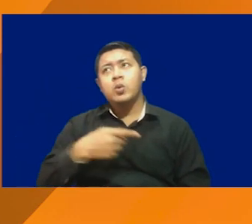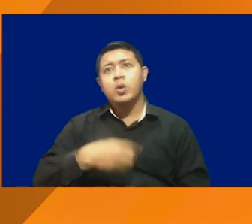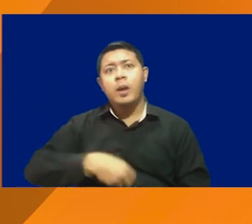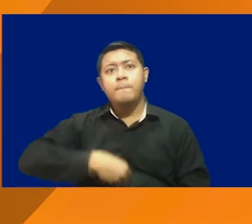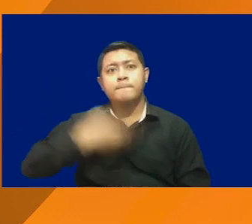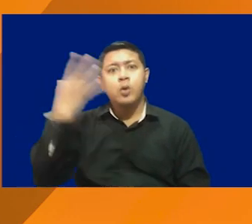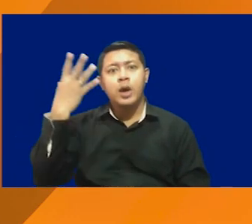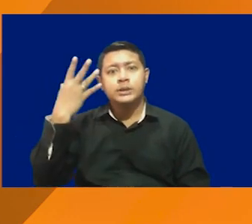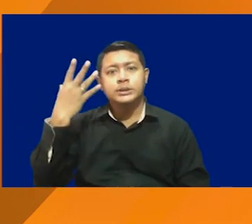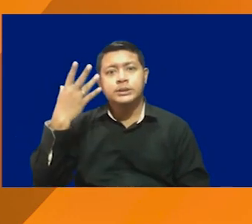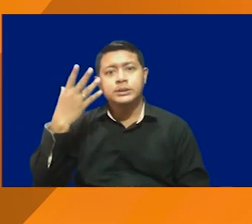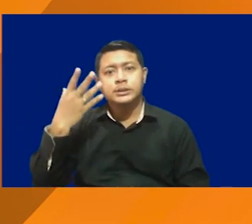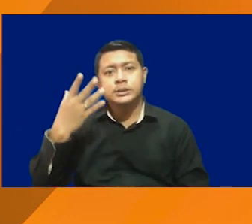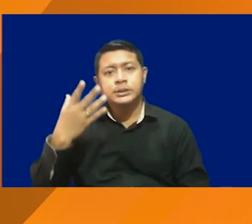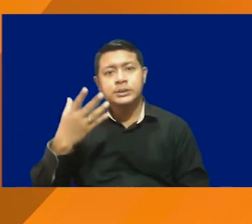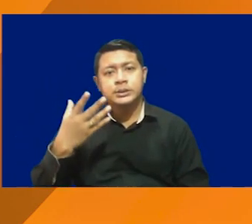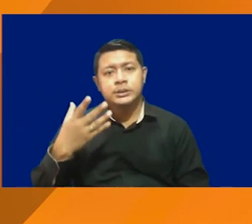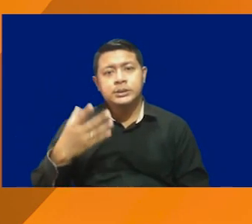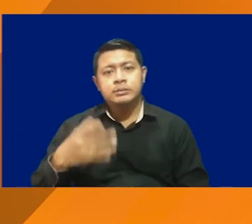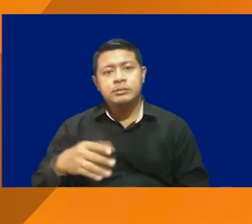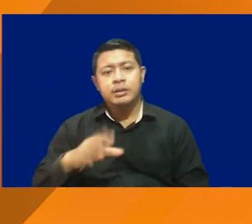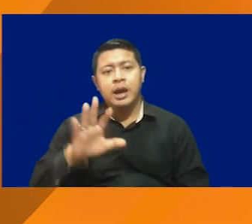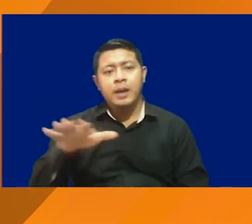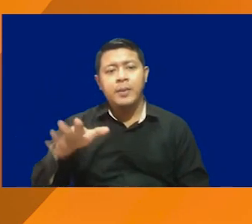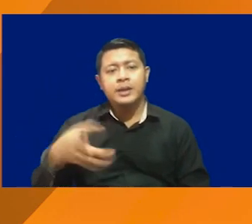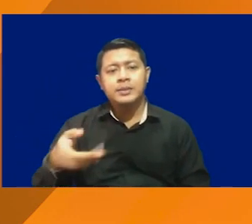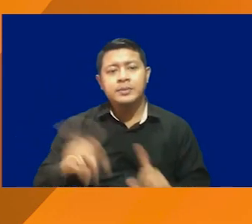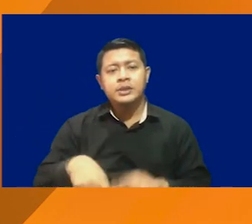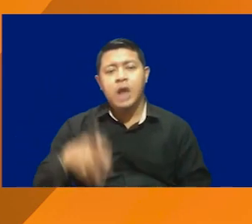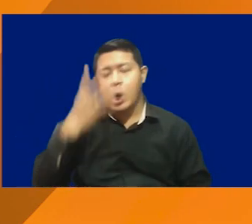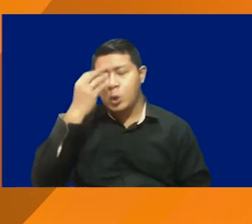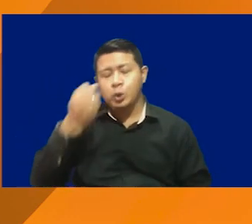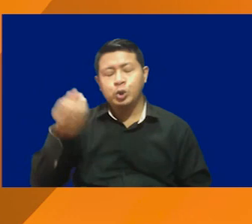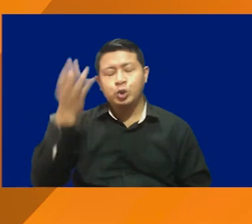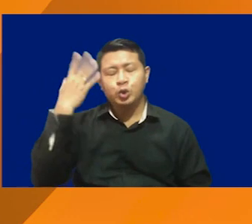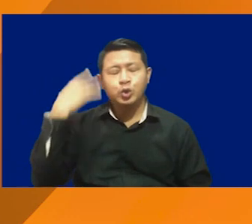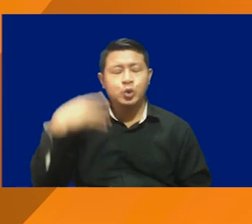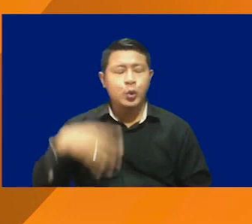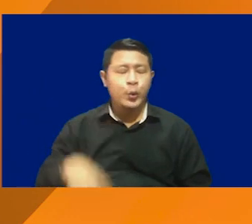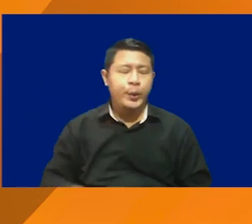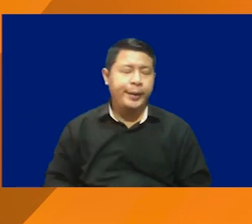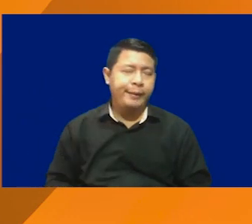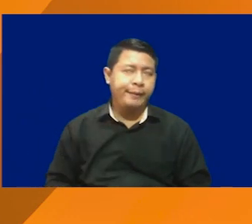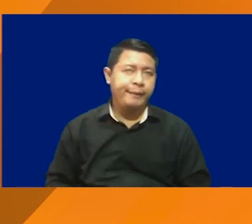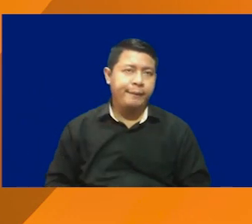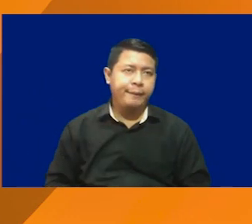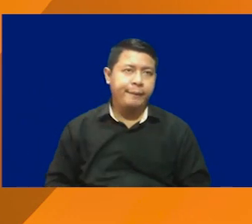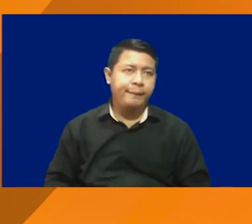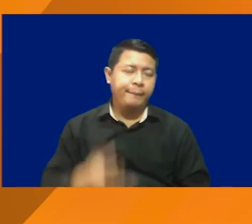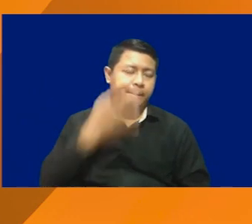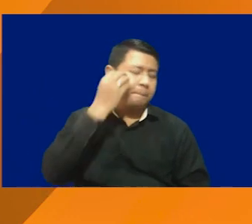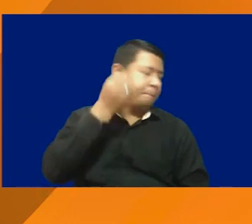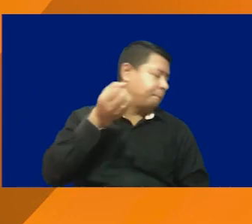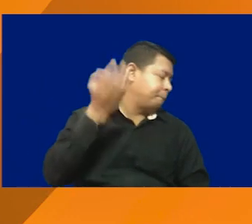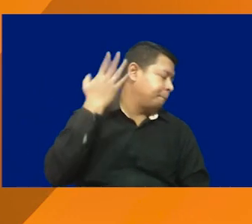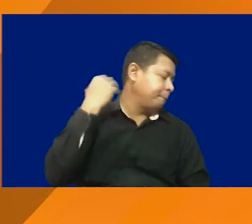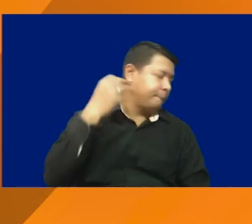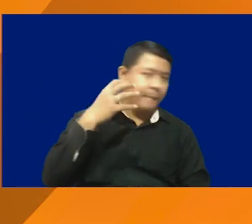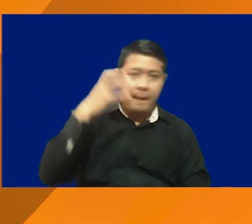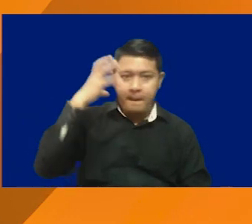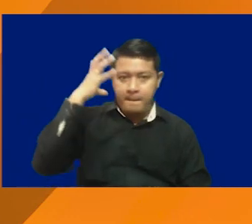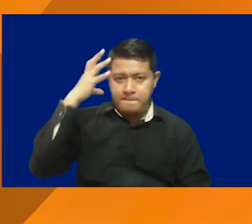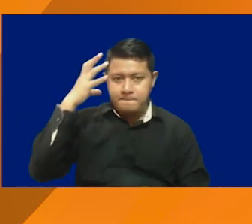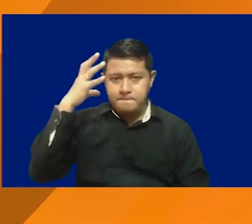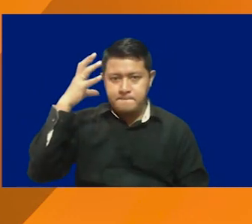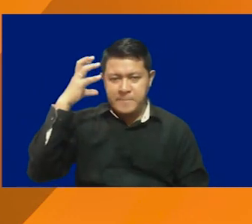Anak remaja itu akan tidak puas. Menjadi acuh tak acuh. Pasif dan stres.